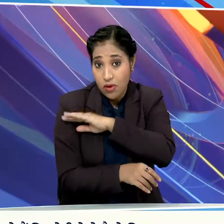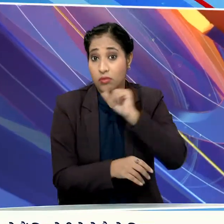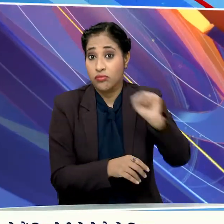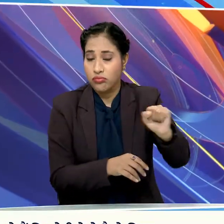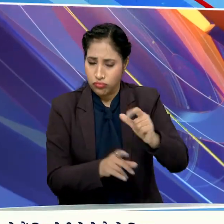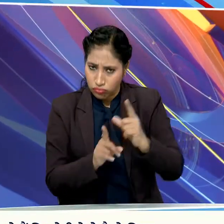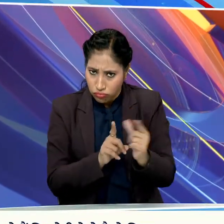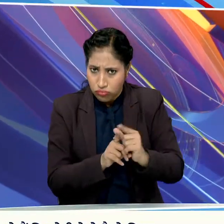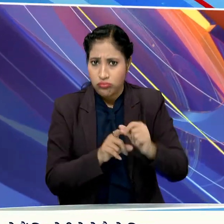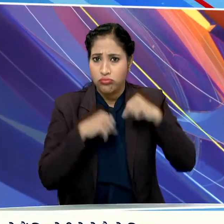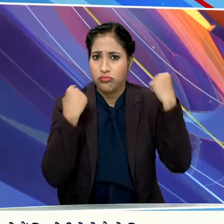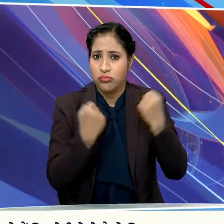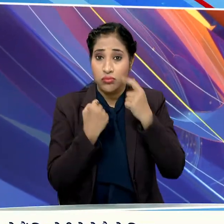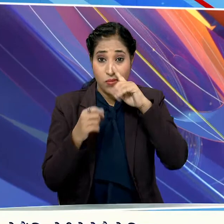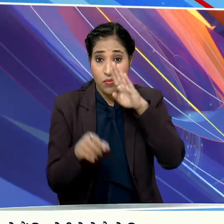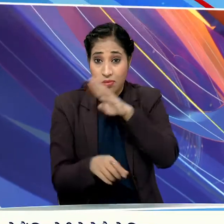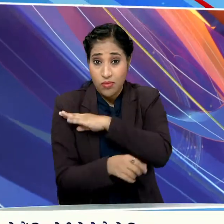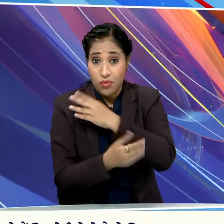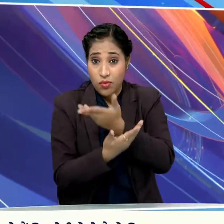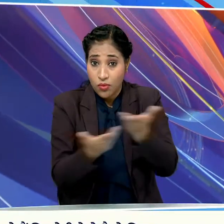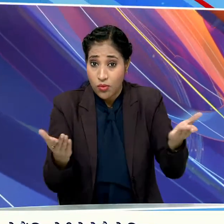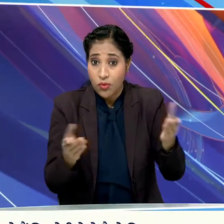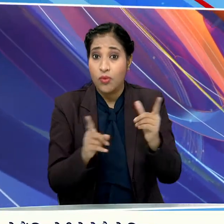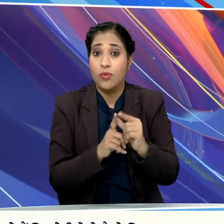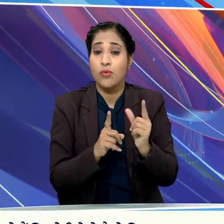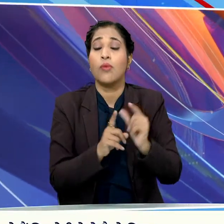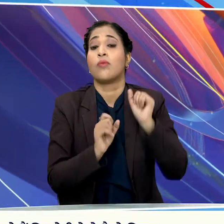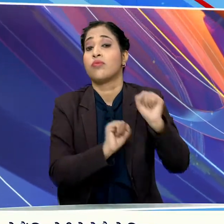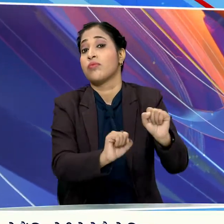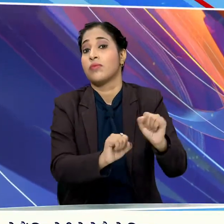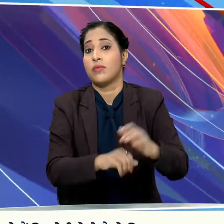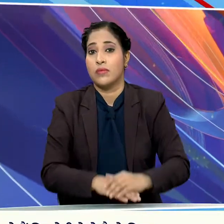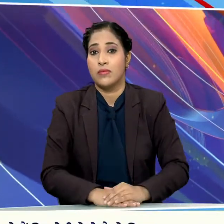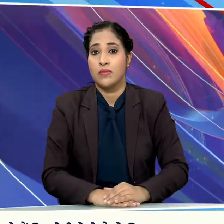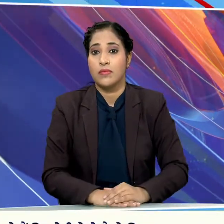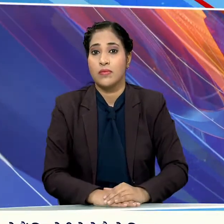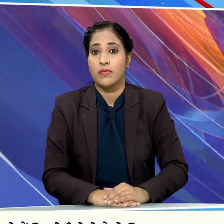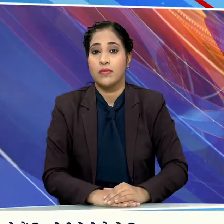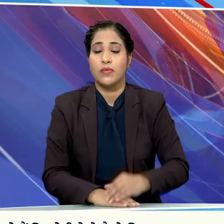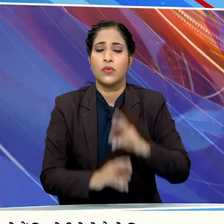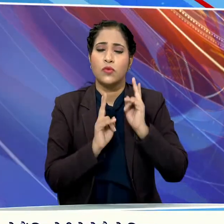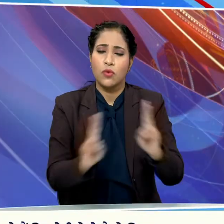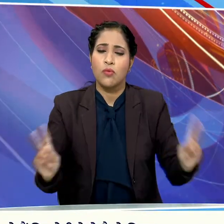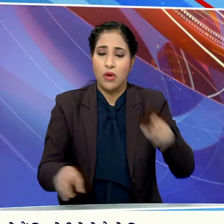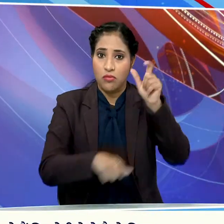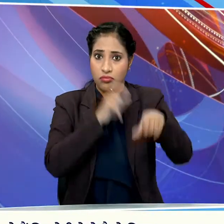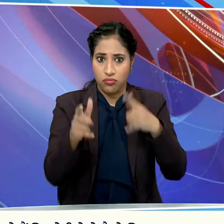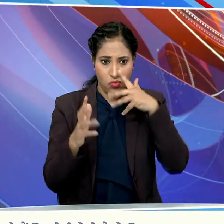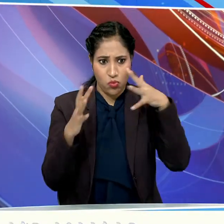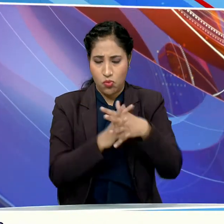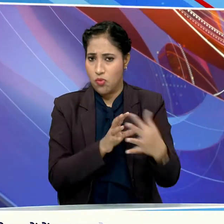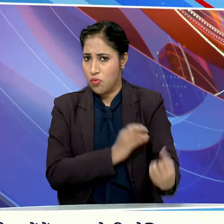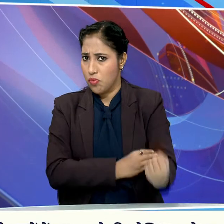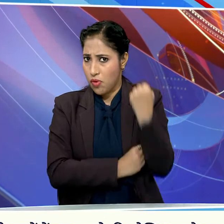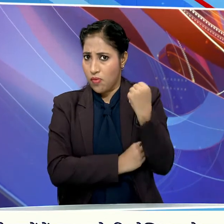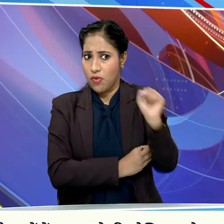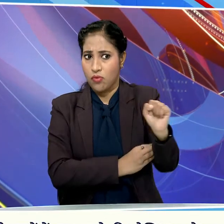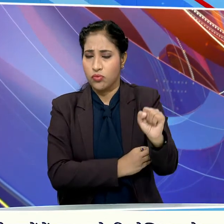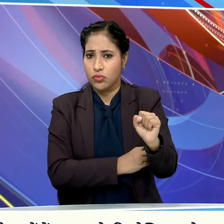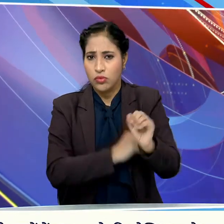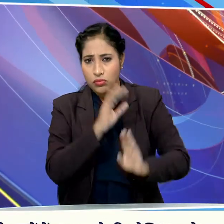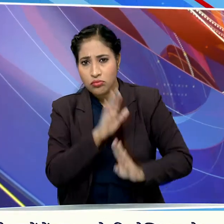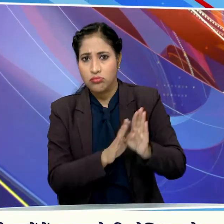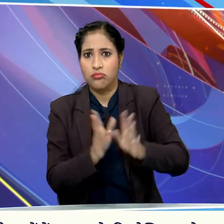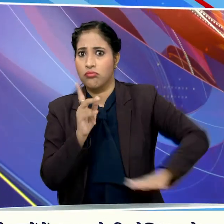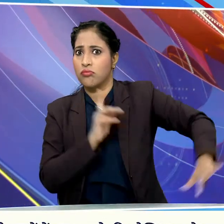पड़े, बहनों में मारू तारू थई जाय, आ नारी शक्ति ने भागला